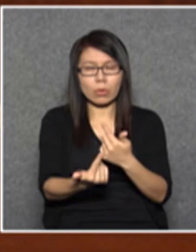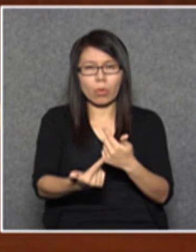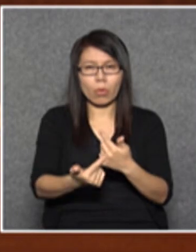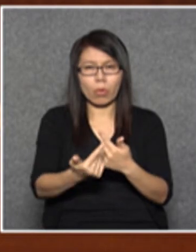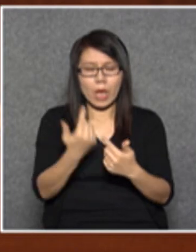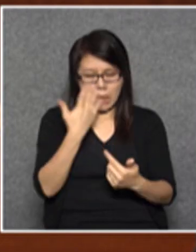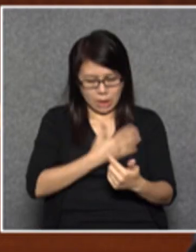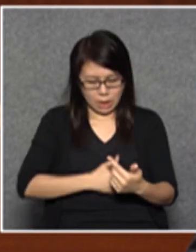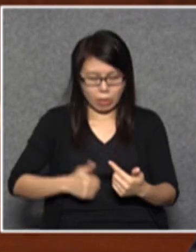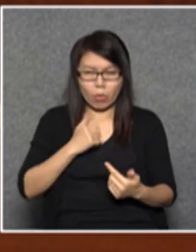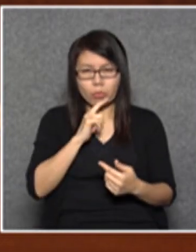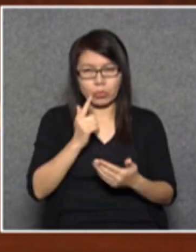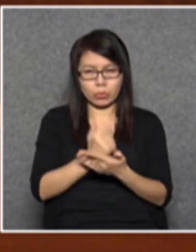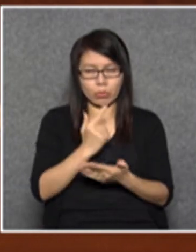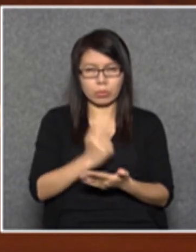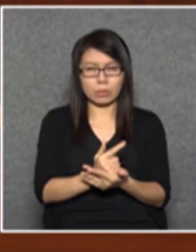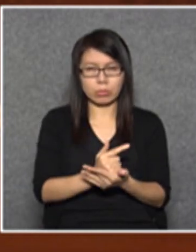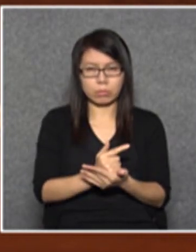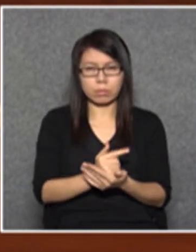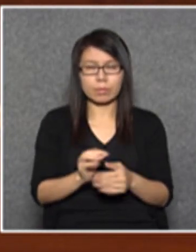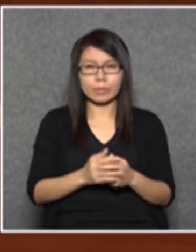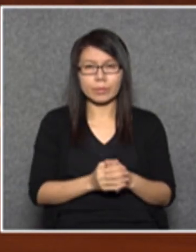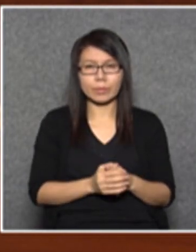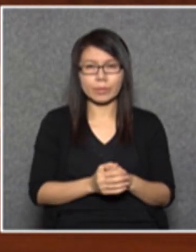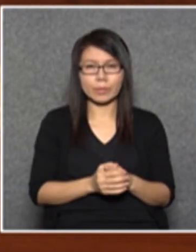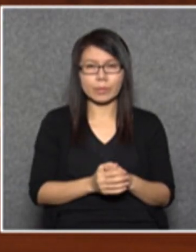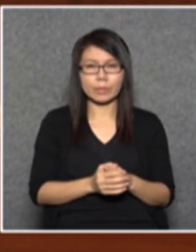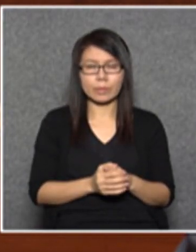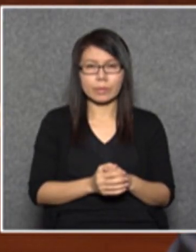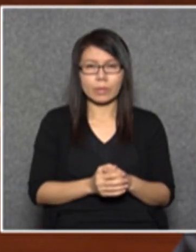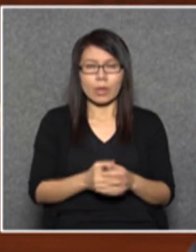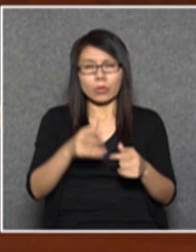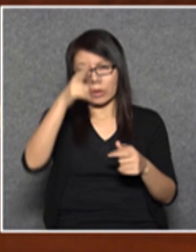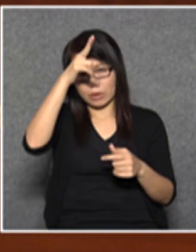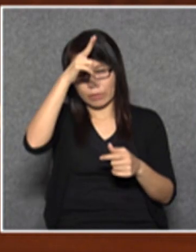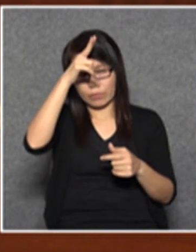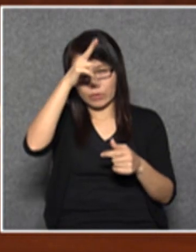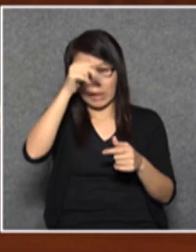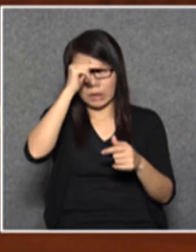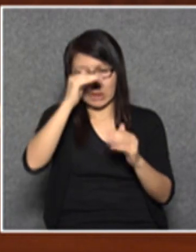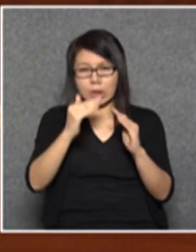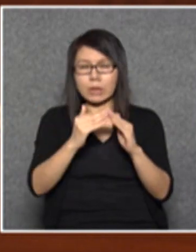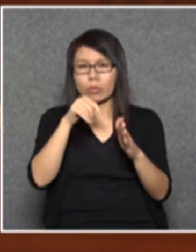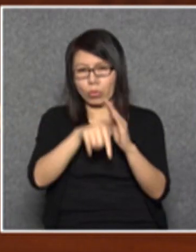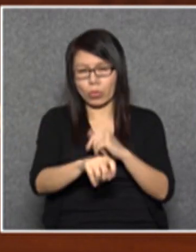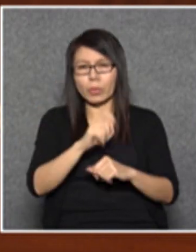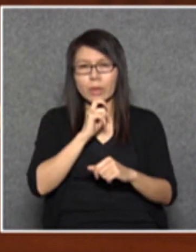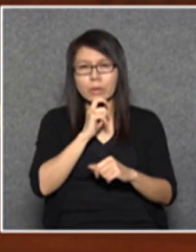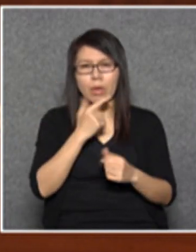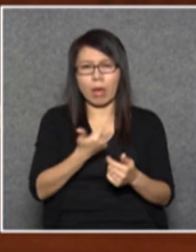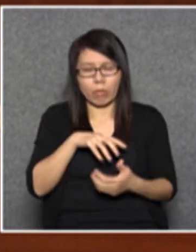的意識提高，因此我們的公營醫療系統受到的壓